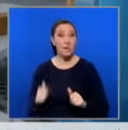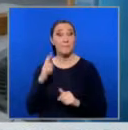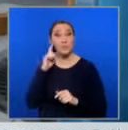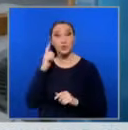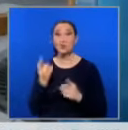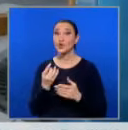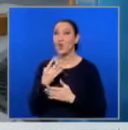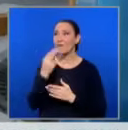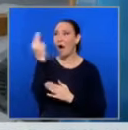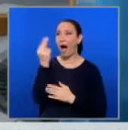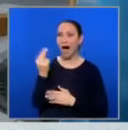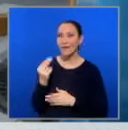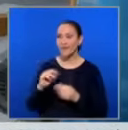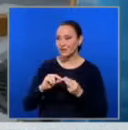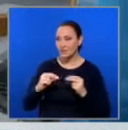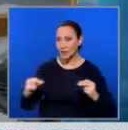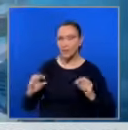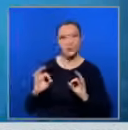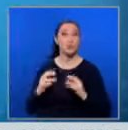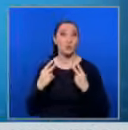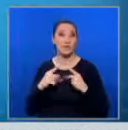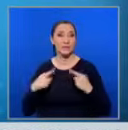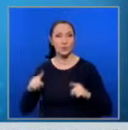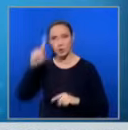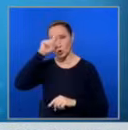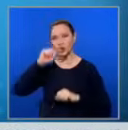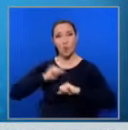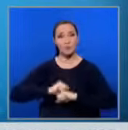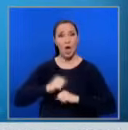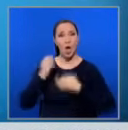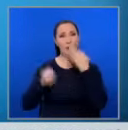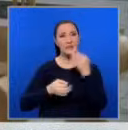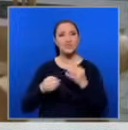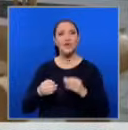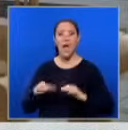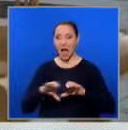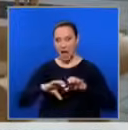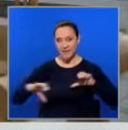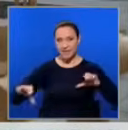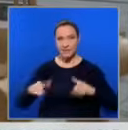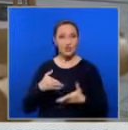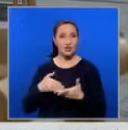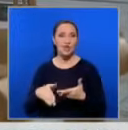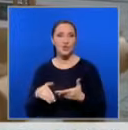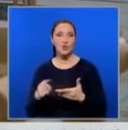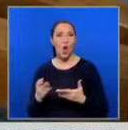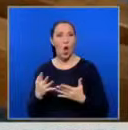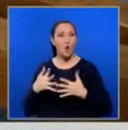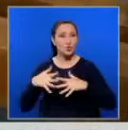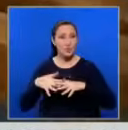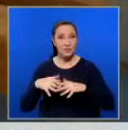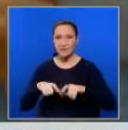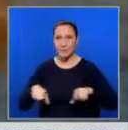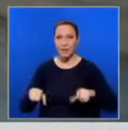арт-инсталация. Истината обаче се оказа друга. От столичната община обясниха, че градите са част от конструкции за пейки по проекта